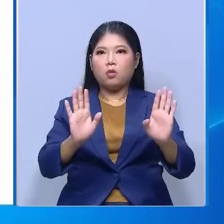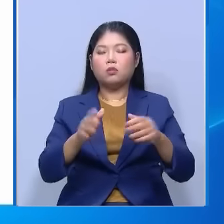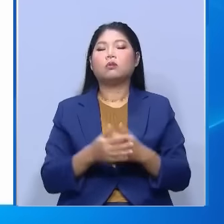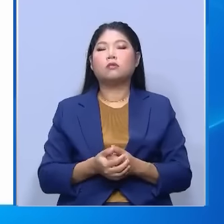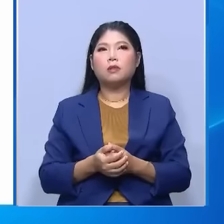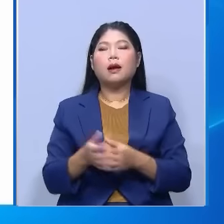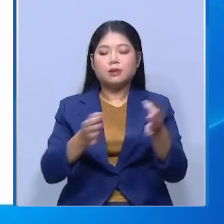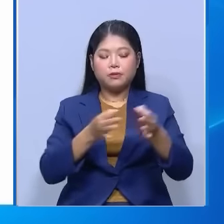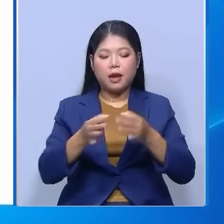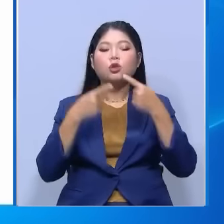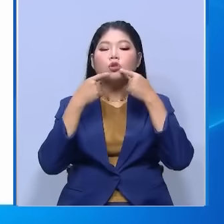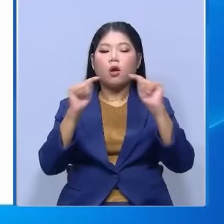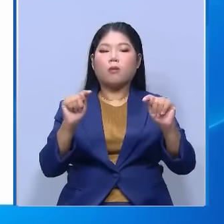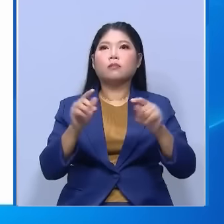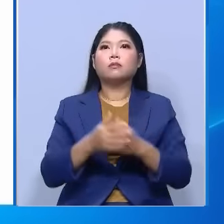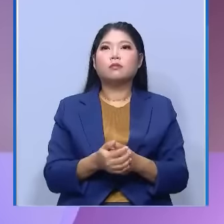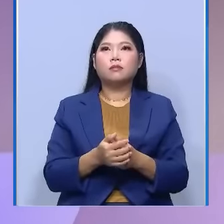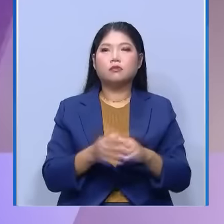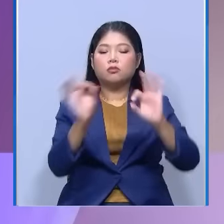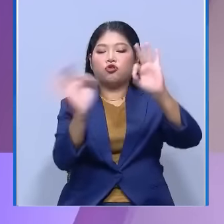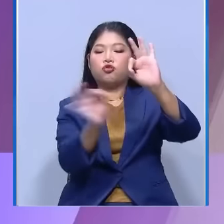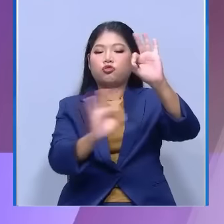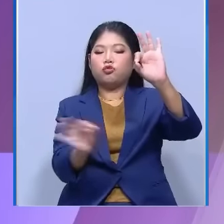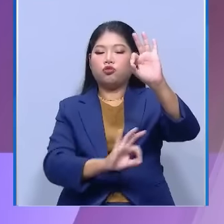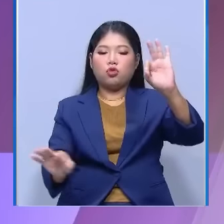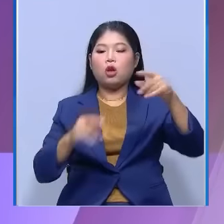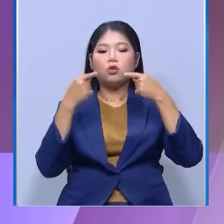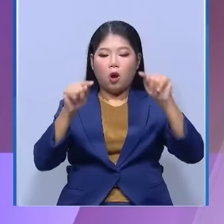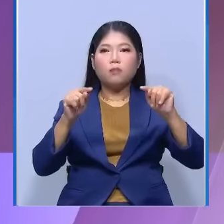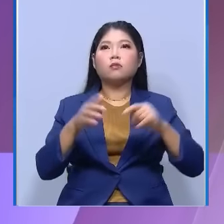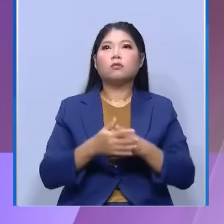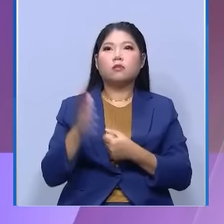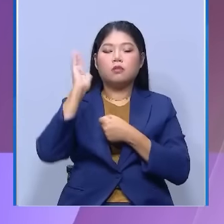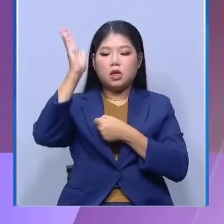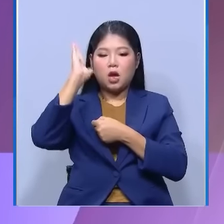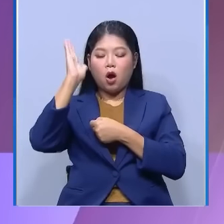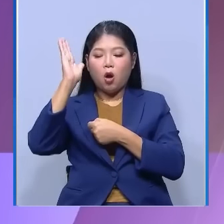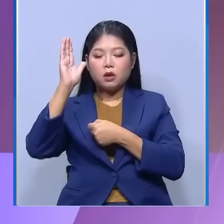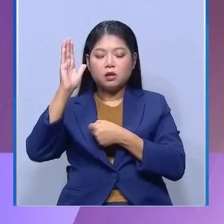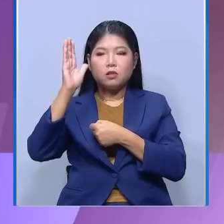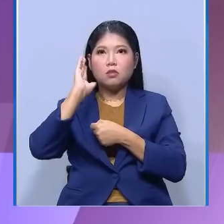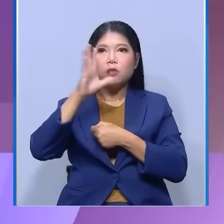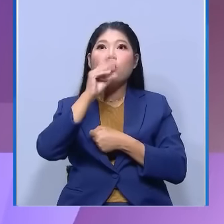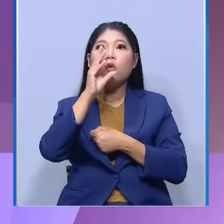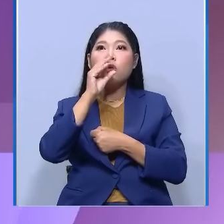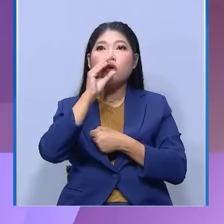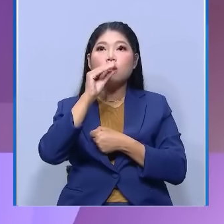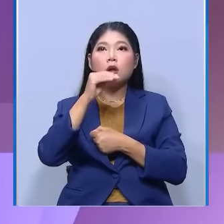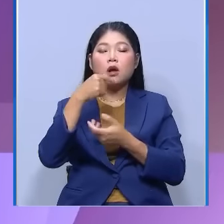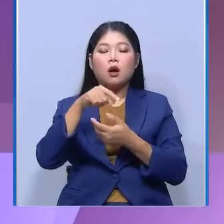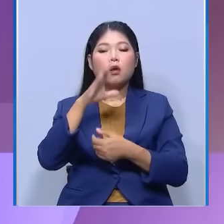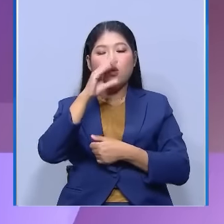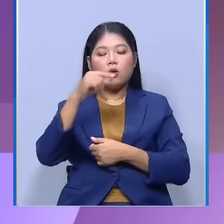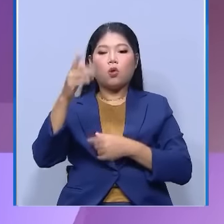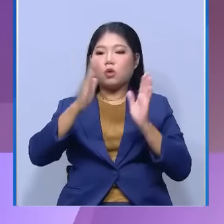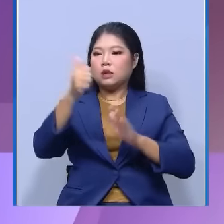กันนะคะแถลงการ2หน้ากระดาษโต้เดือดเลยบอกว่าการทำหน้าที่ของพิธีกรทำให้หลายคนเข้าใจผิดมีคำพูดชี้นำตั้ง